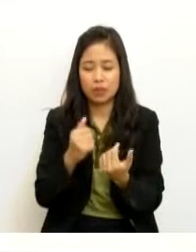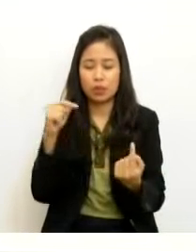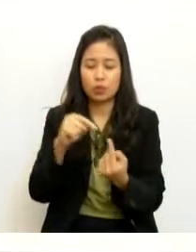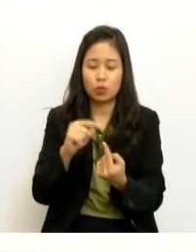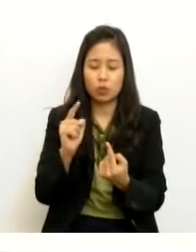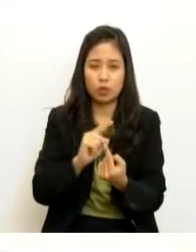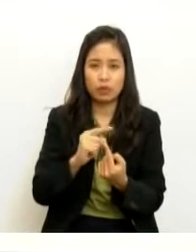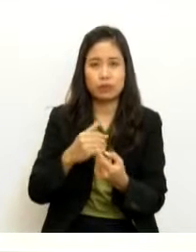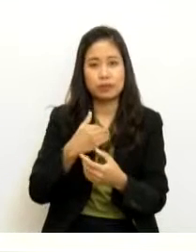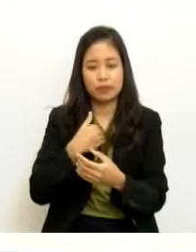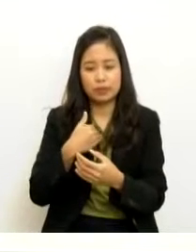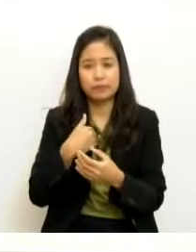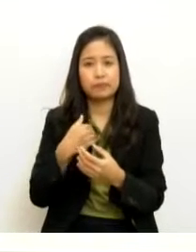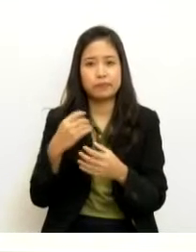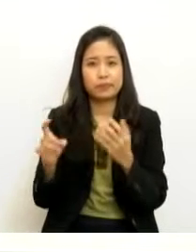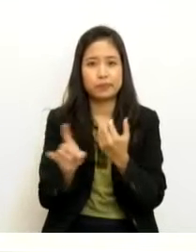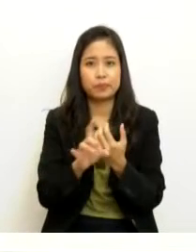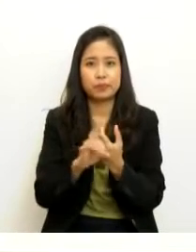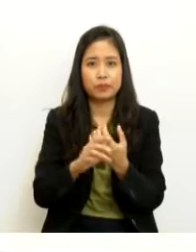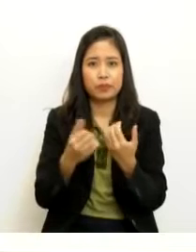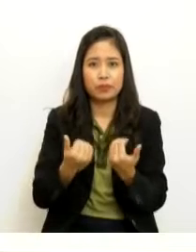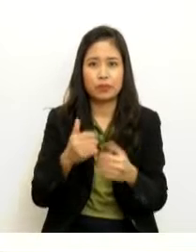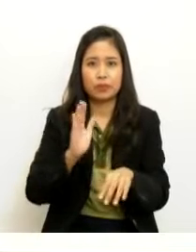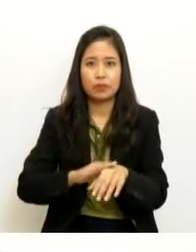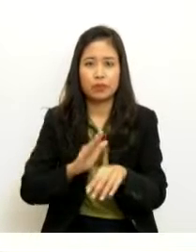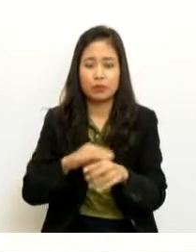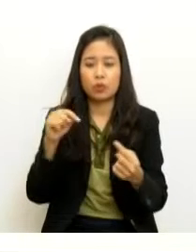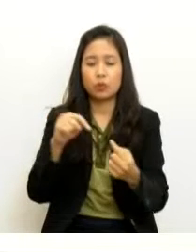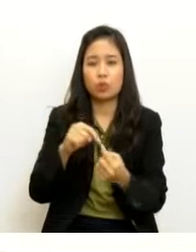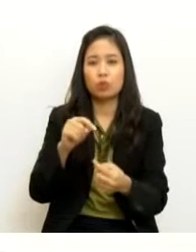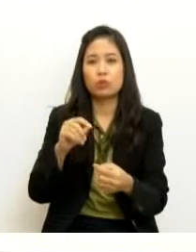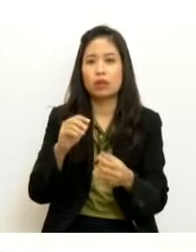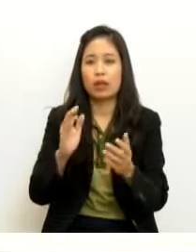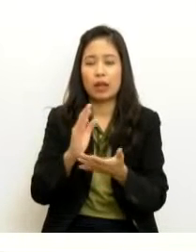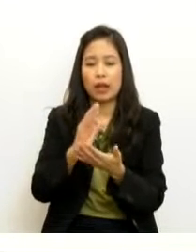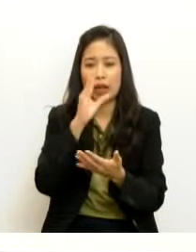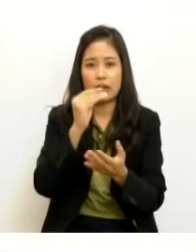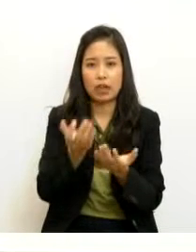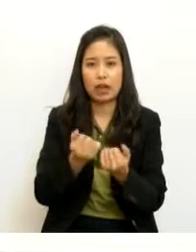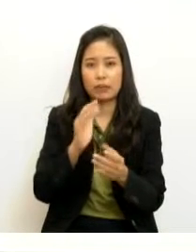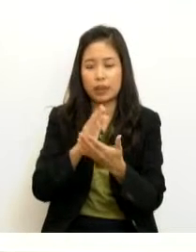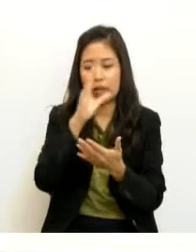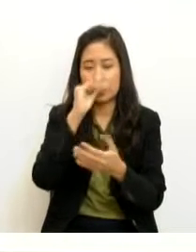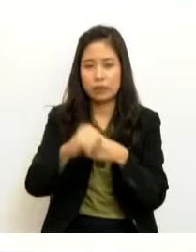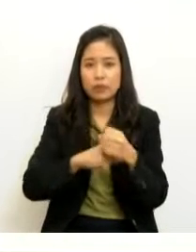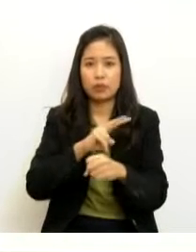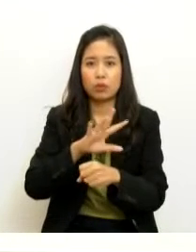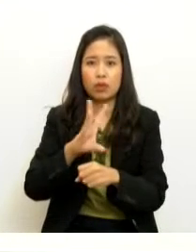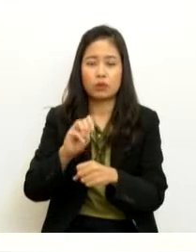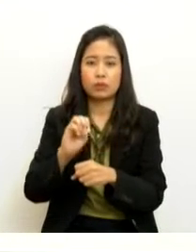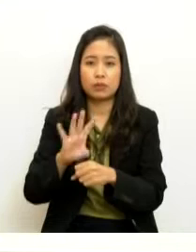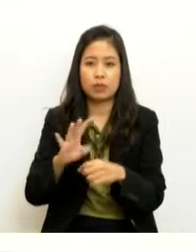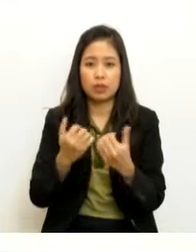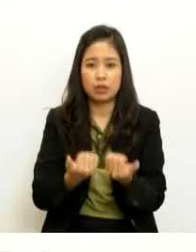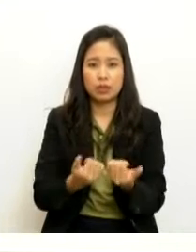ะโรงเรียนแข่งขันสูงก็ขอเน้นย้ำนะครับเรื่องการรับนักเรียนประจำปี64ให้กับท่านผู้ปกครองรวมไปถึงโ